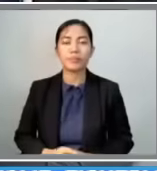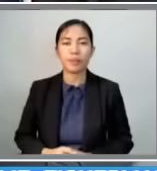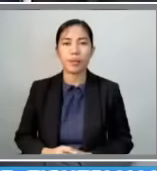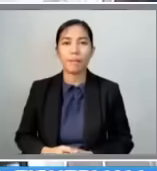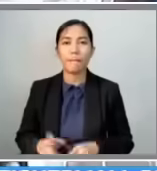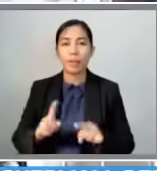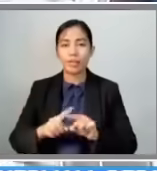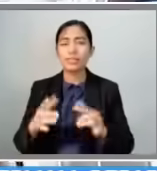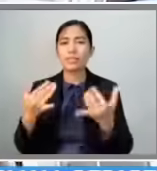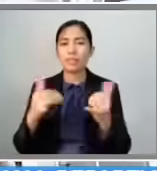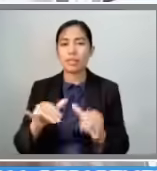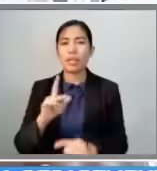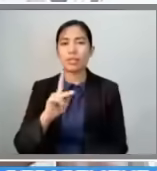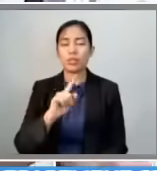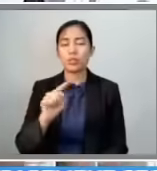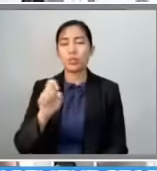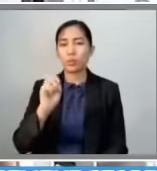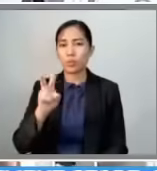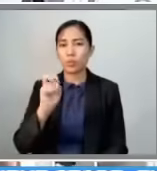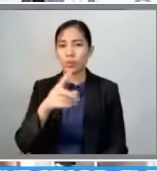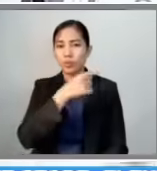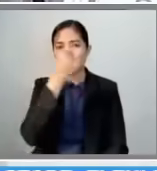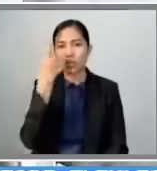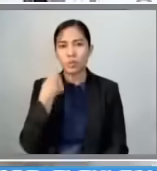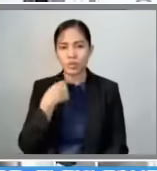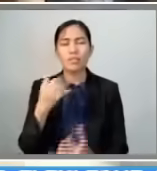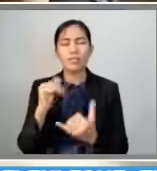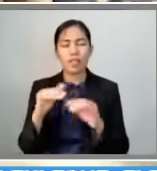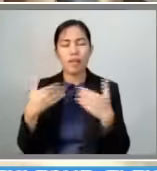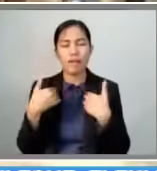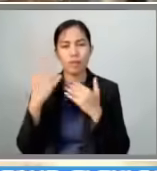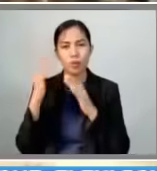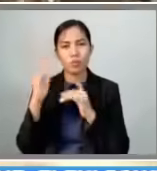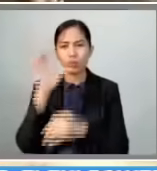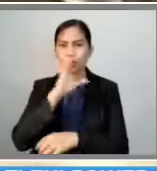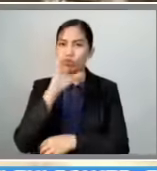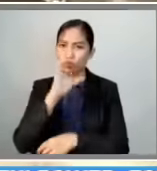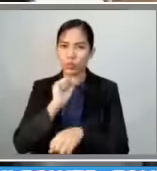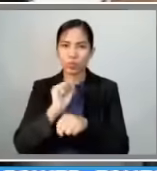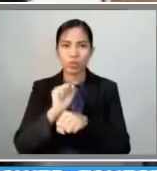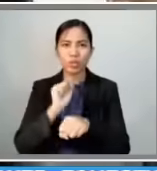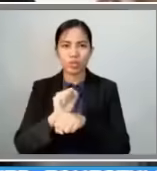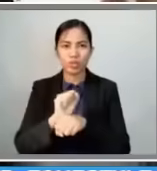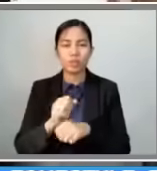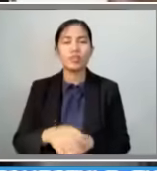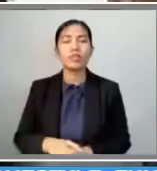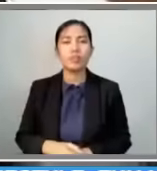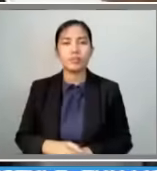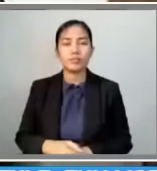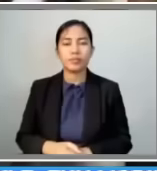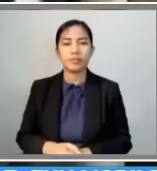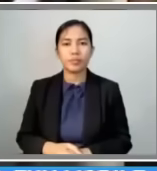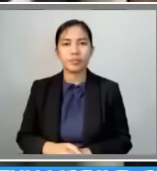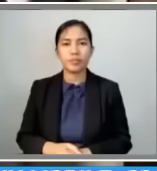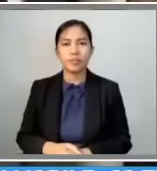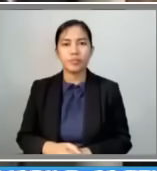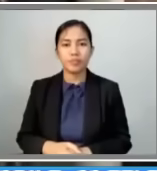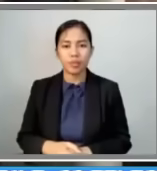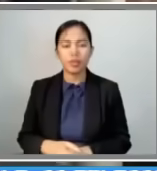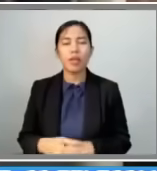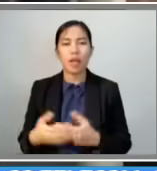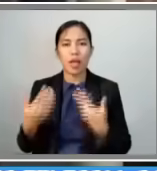K-12 graduate sa paghahanap ng trabaho. Marami raw ang paparating na investment na magre-resulta sa job opportunities.